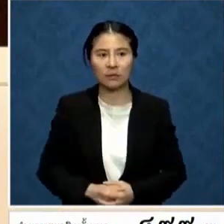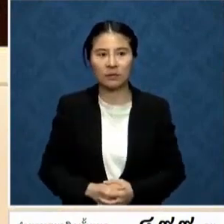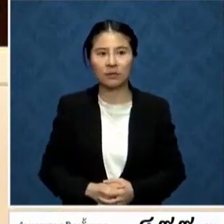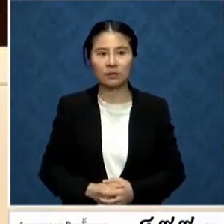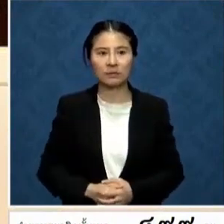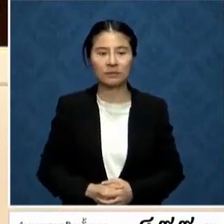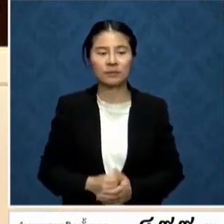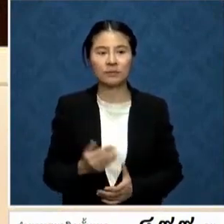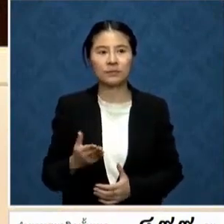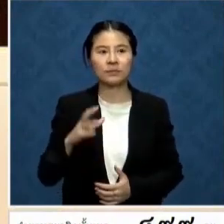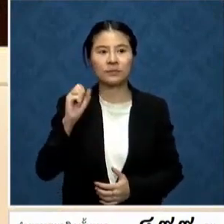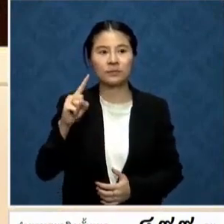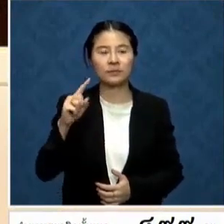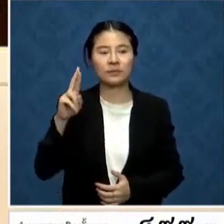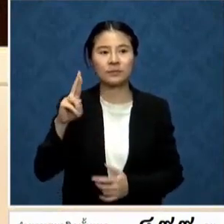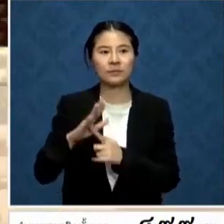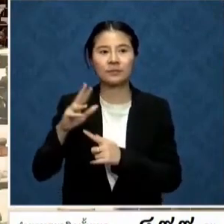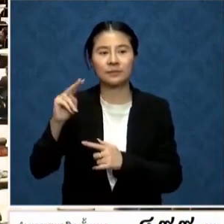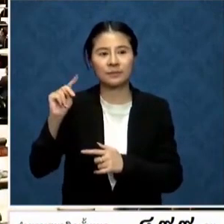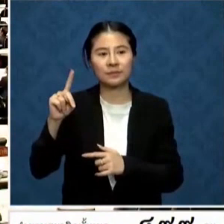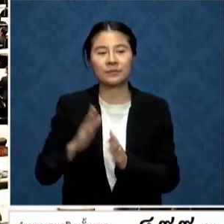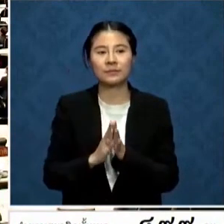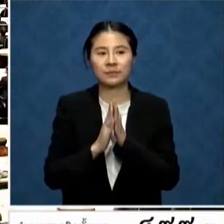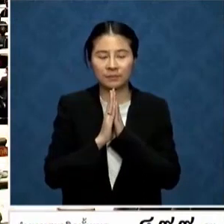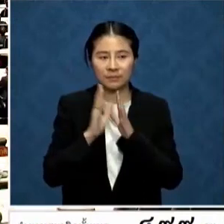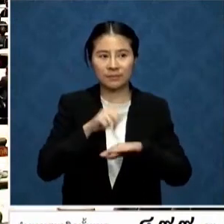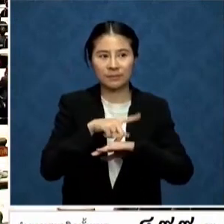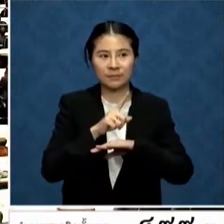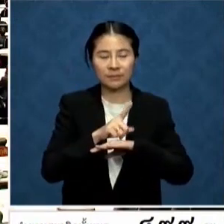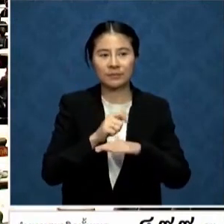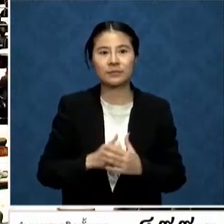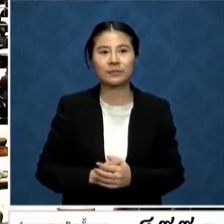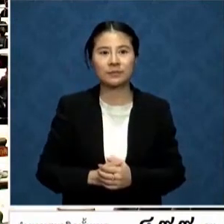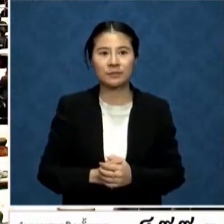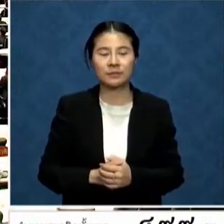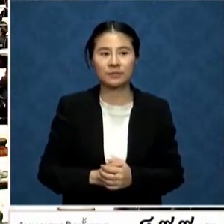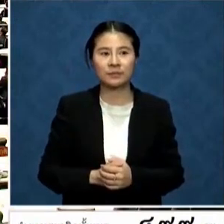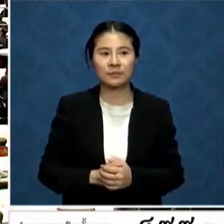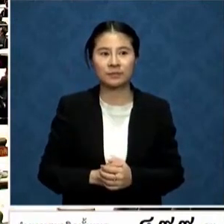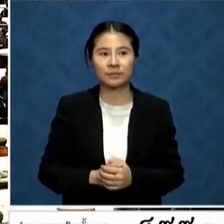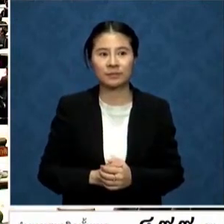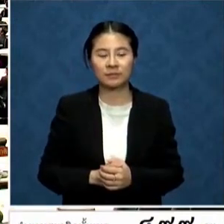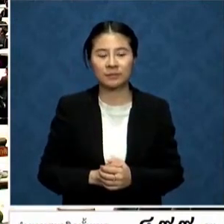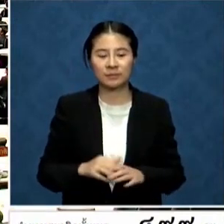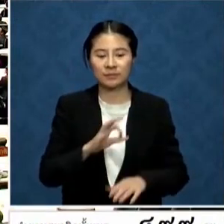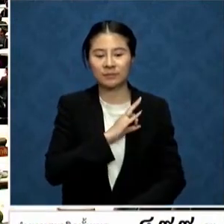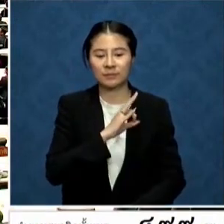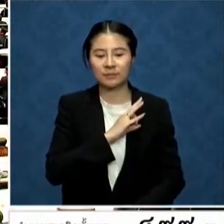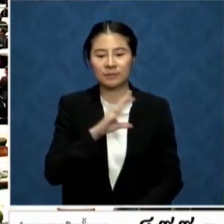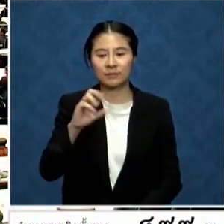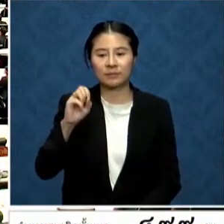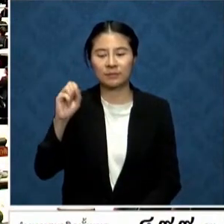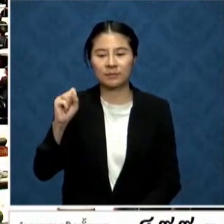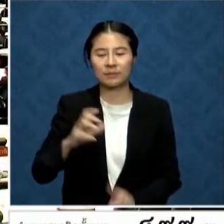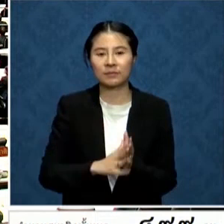ครับเชิญท่านสรัครับเรียนท่านประธานสภาที่เคารพครับผมสรันทิมสุวรรณสมาชิกสภาผู้แทนราษฎร